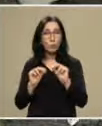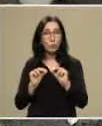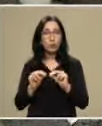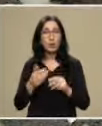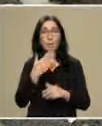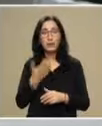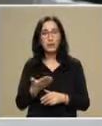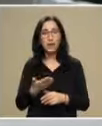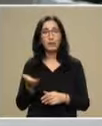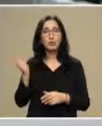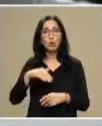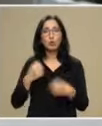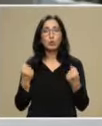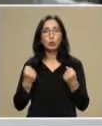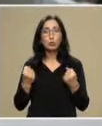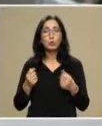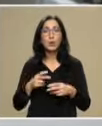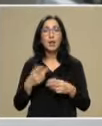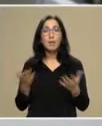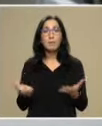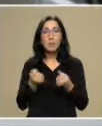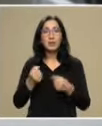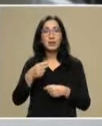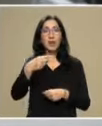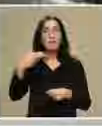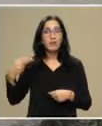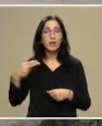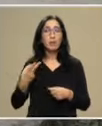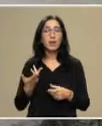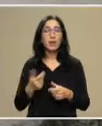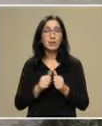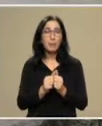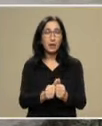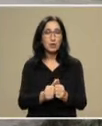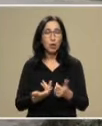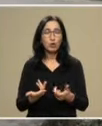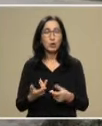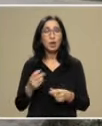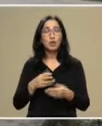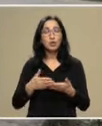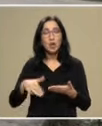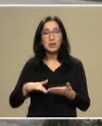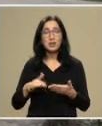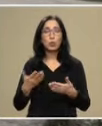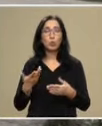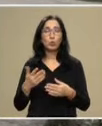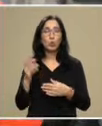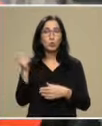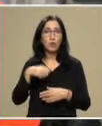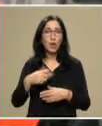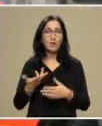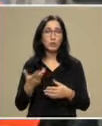строителство признават, че все още трудно се намират фирми-партньори. А за децата практиката е част от освояването на